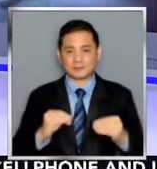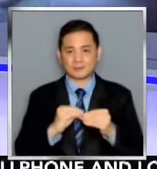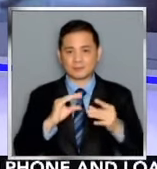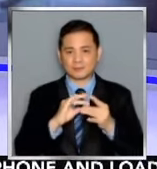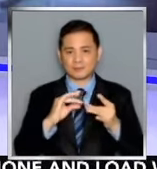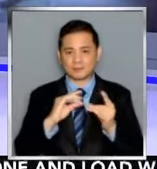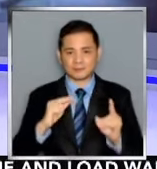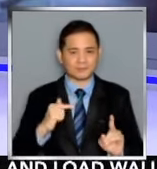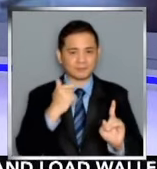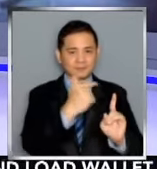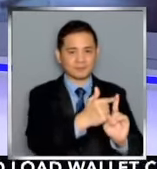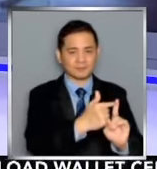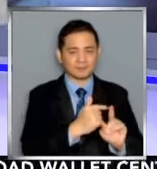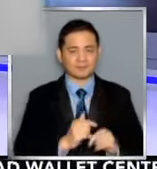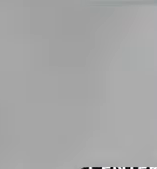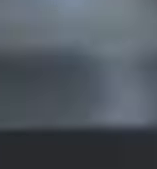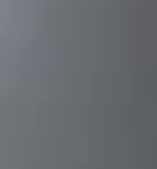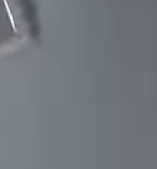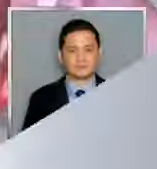1 North Central